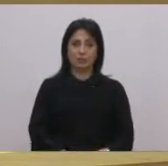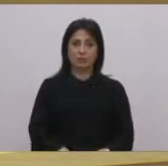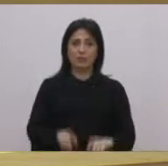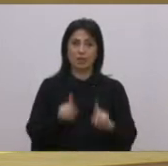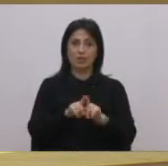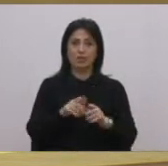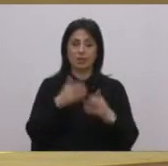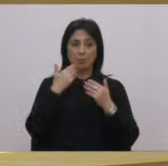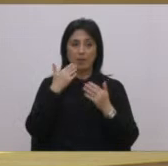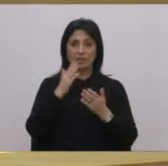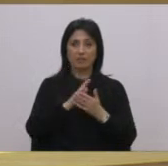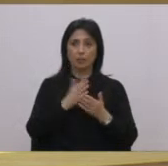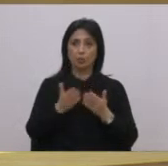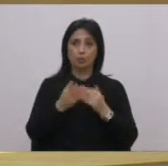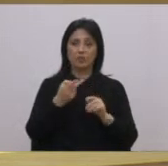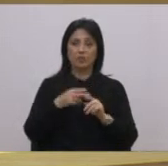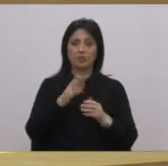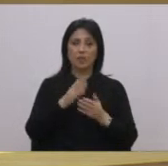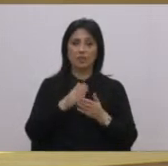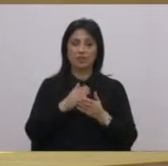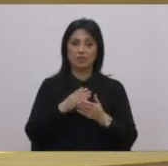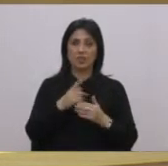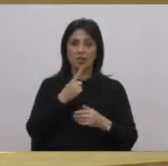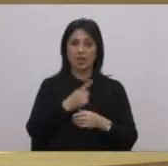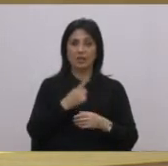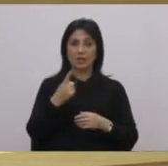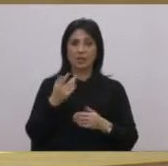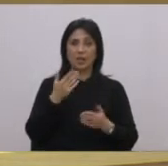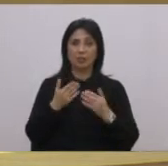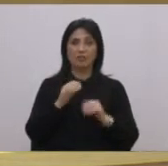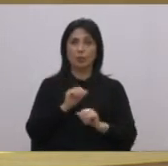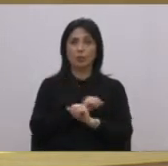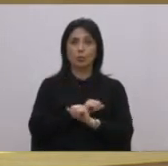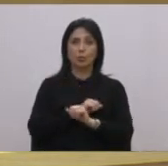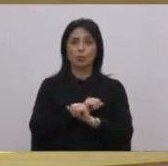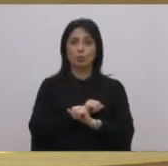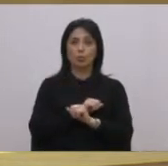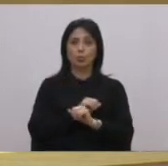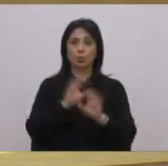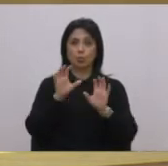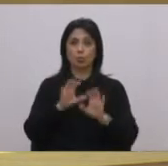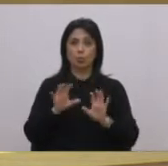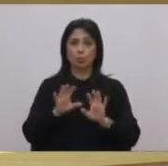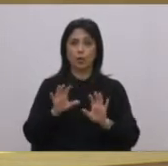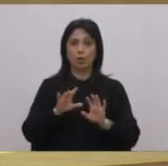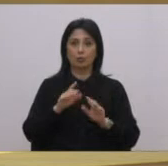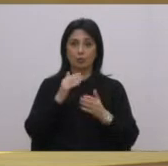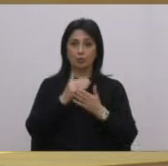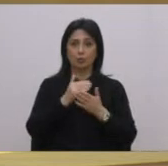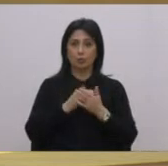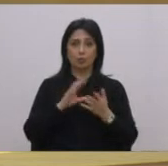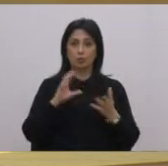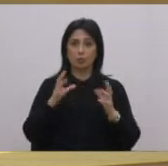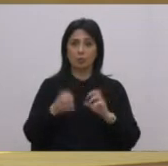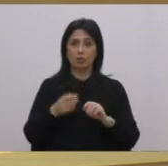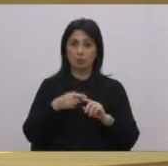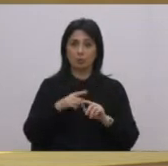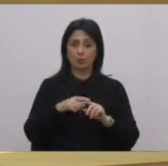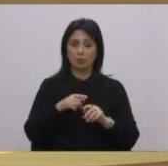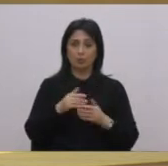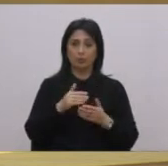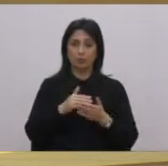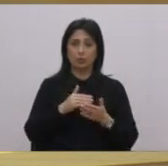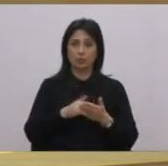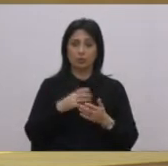ასე მარტივი არ არის, თუმცა ეს არის ერთადერთი ალბათ კურორტი, რომელიც უკანონო მშენებლობებით არ არის დამახინჯებული და ეს